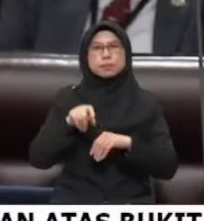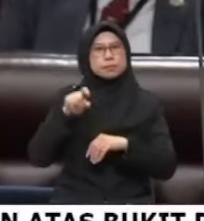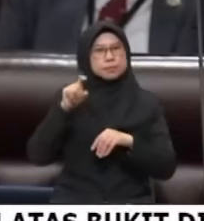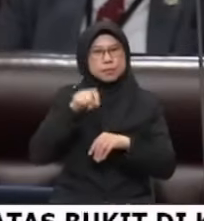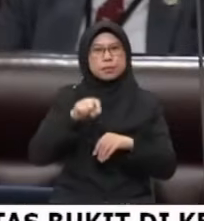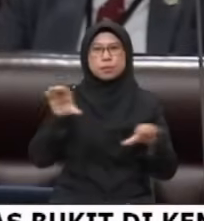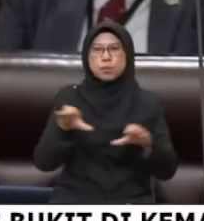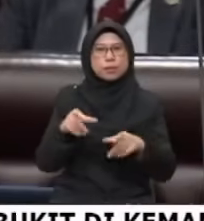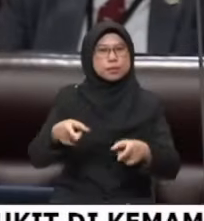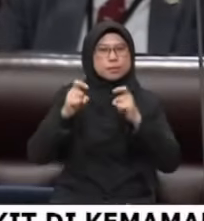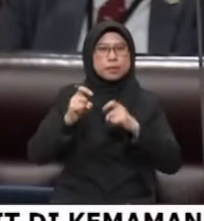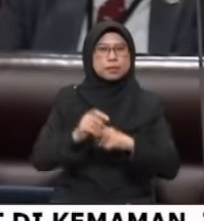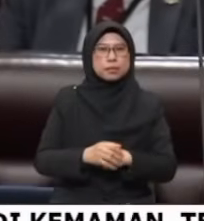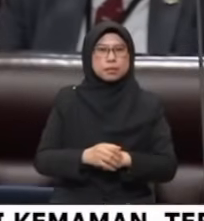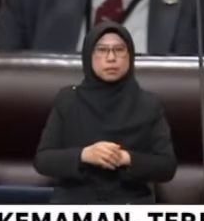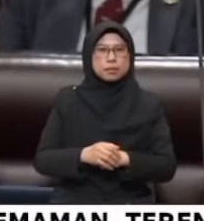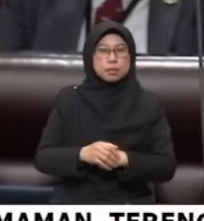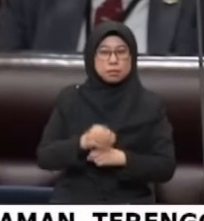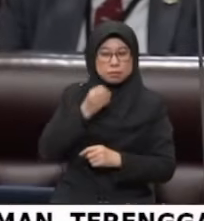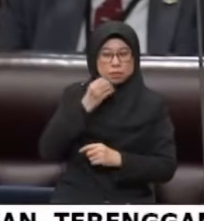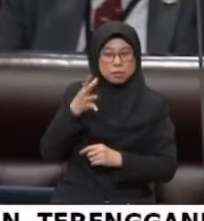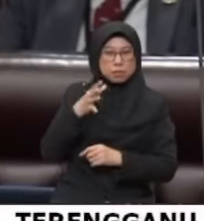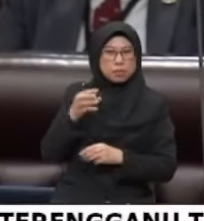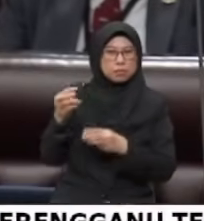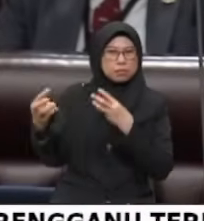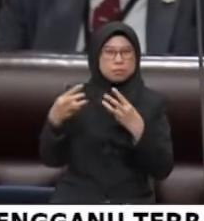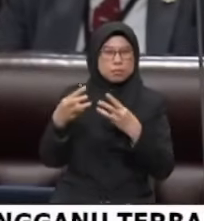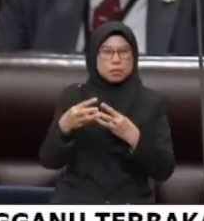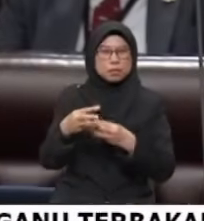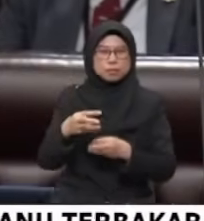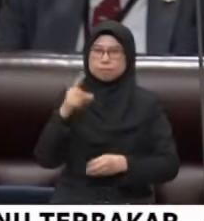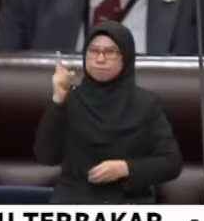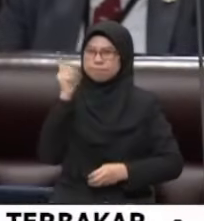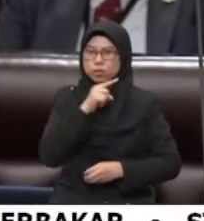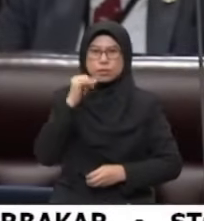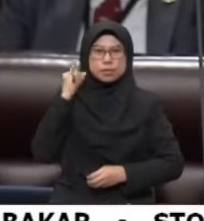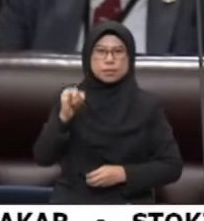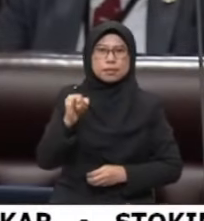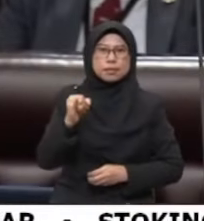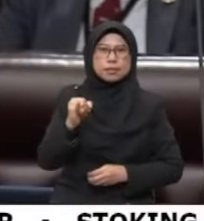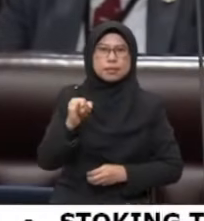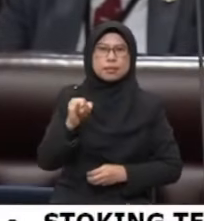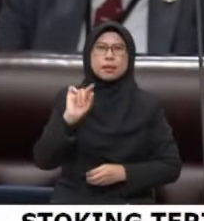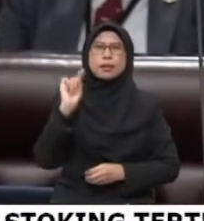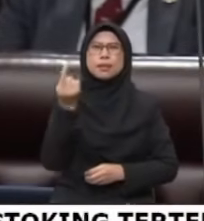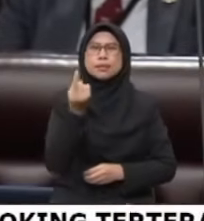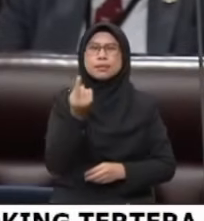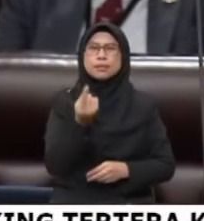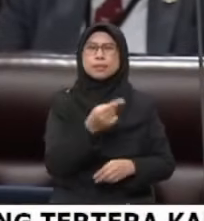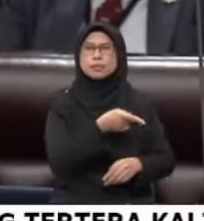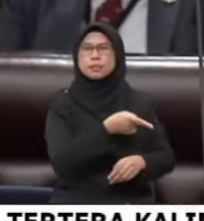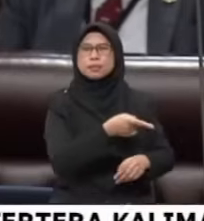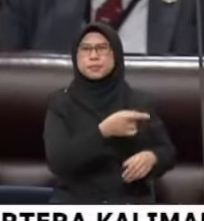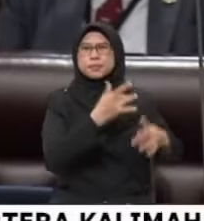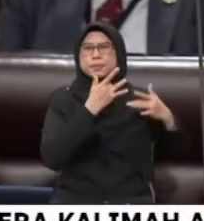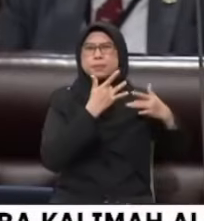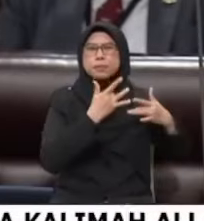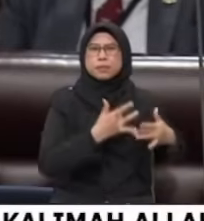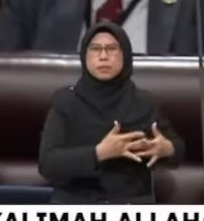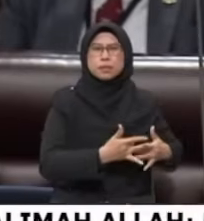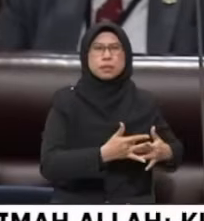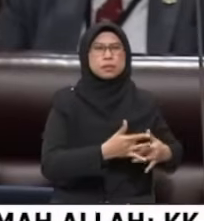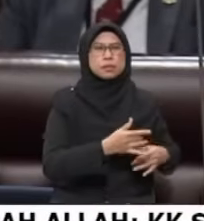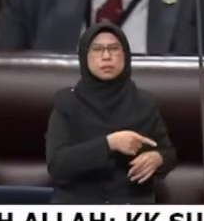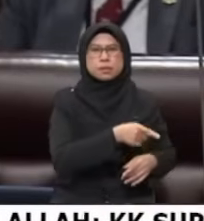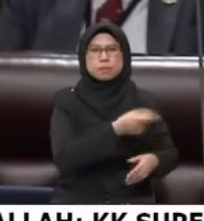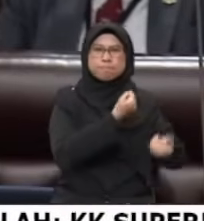bahawa kekajaman yang berterusan ini hanya akan menambah kepada penderitaan yang dihadapi oleh rakyat